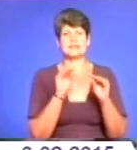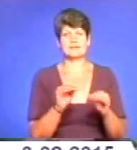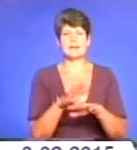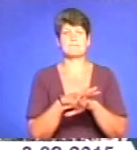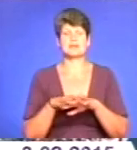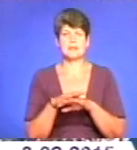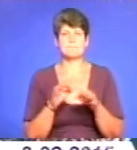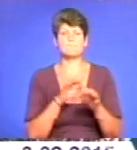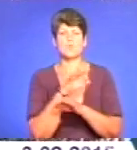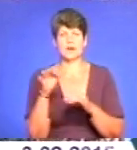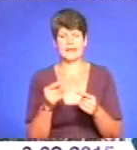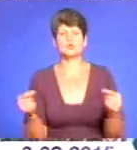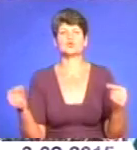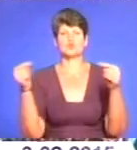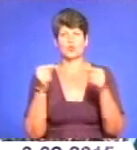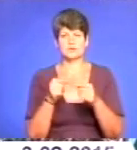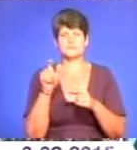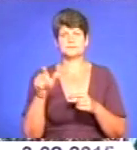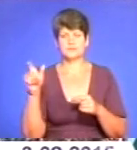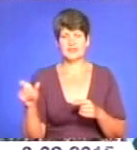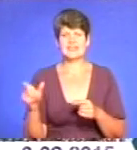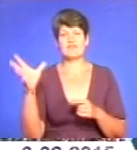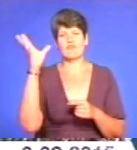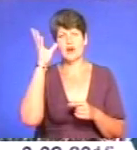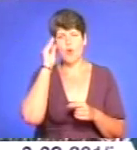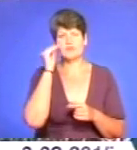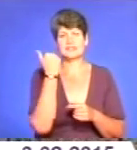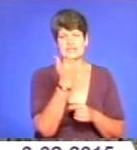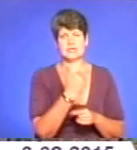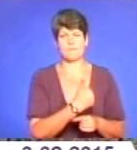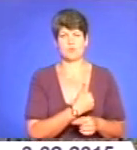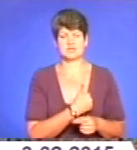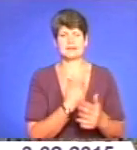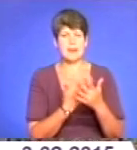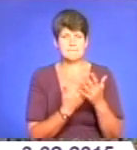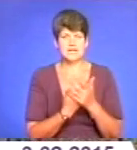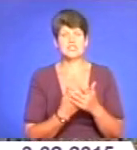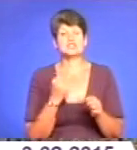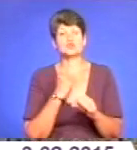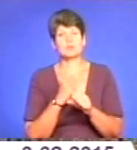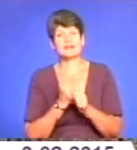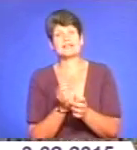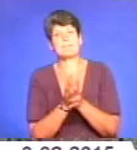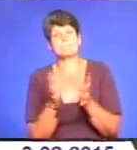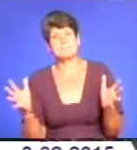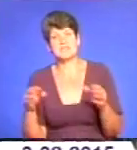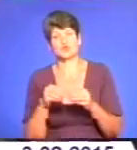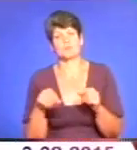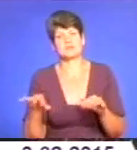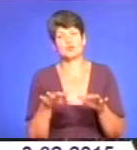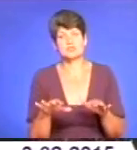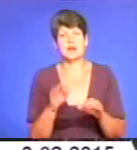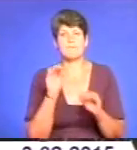майданчики, проект узгоджували із жителями та враховували їхні побажання. Наприклад, чи зробити більшу пісочницю, або